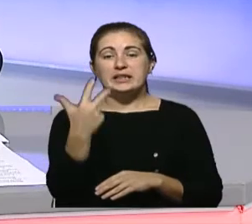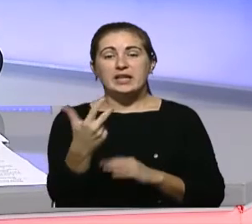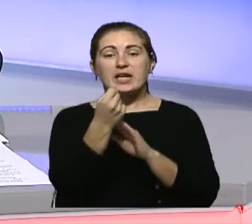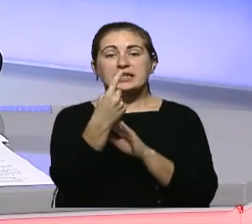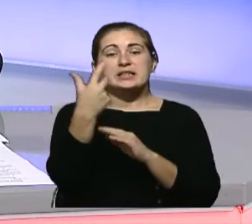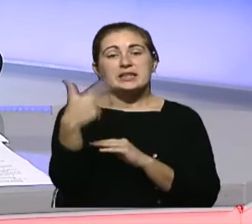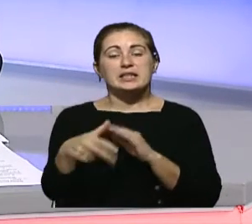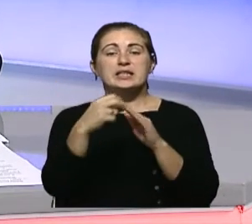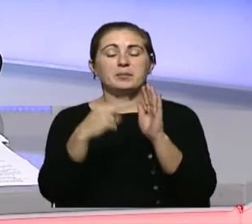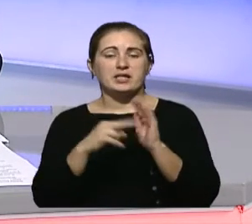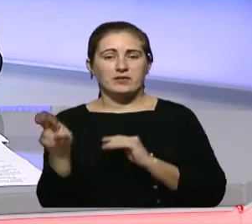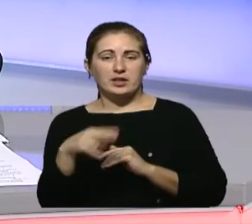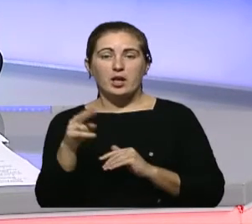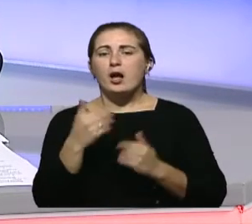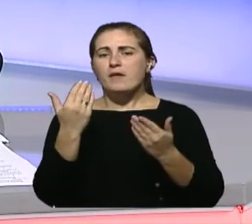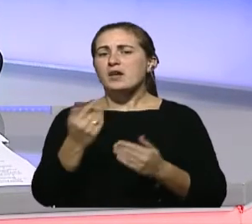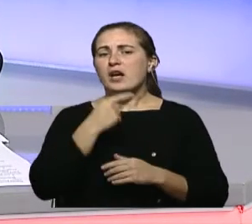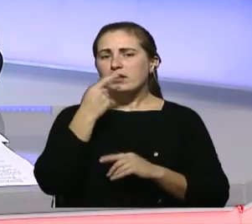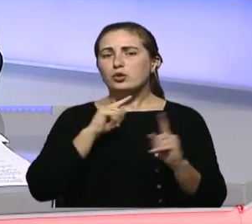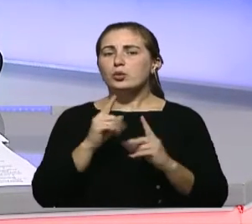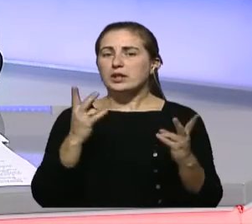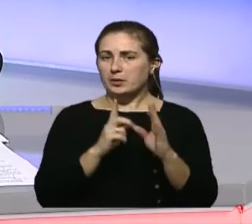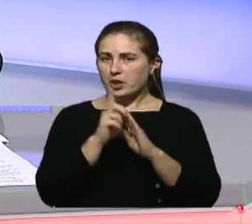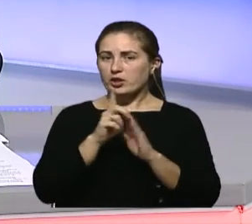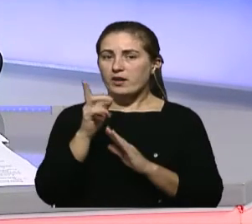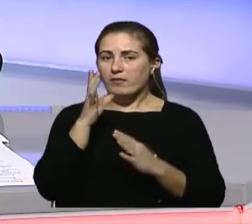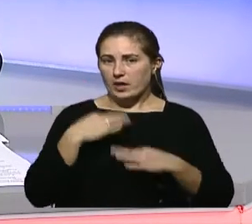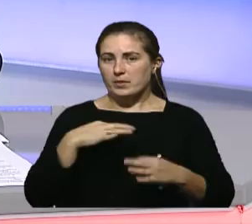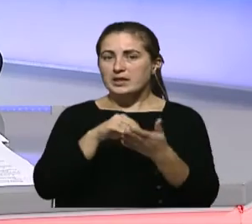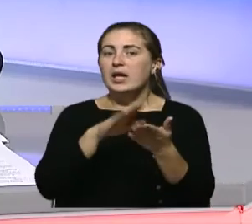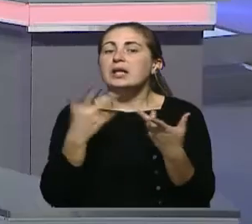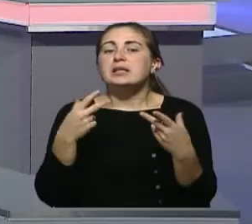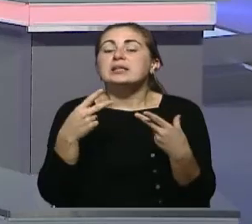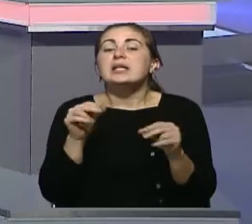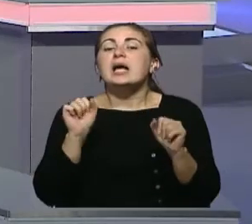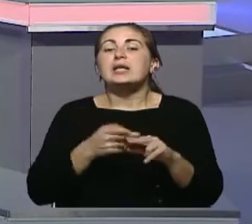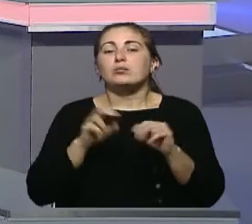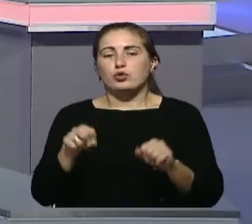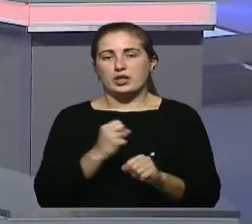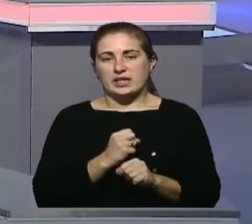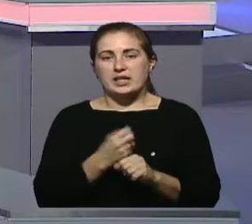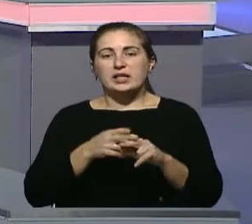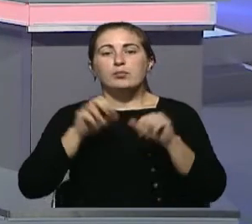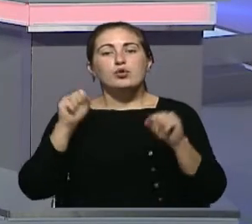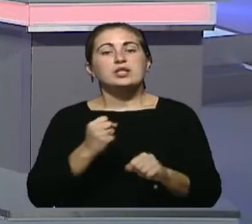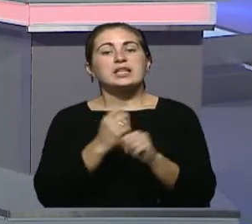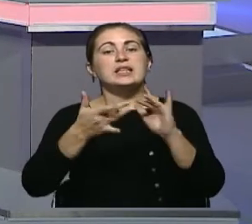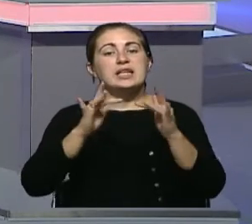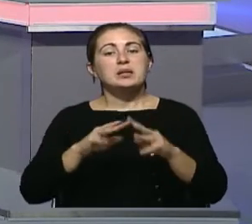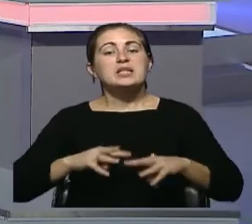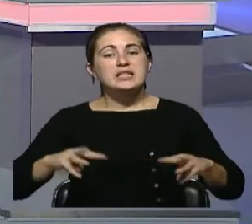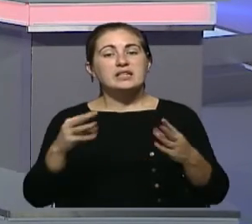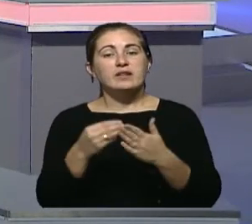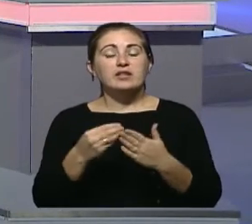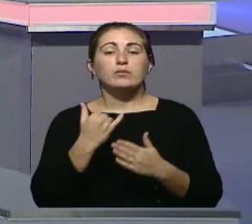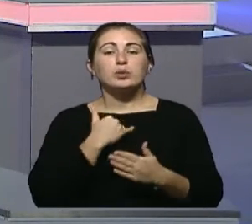17 декабря. А вот вы говорите, что надо преждевременно зарегистрироваться. Где это можно сделать? Это можно сделать на сайте Министерства финансов. У